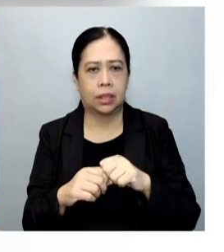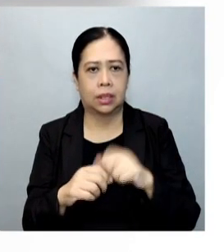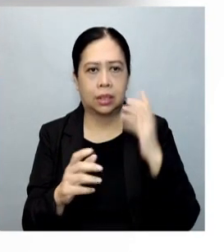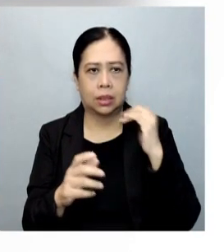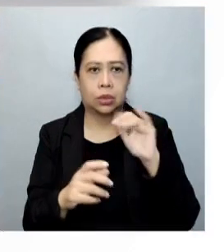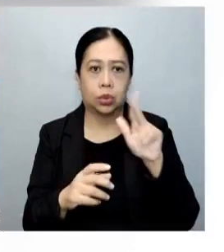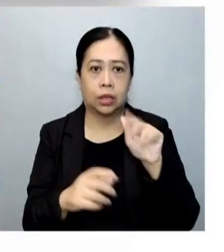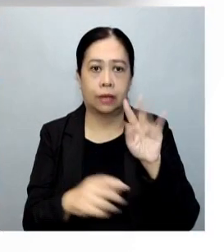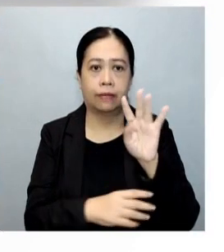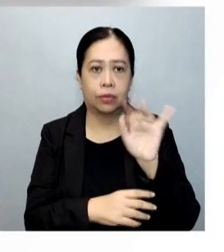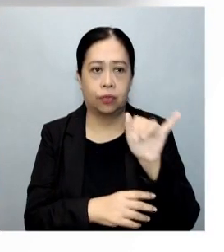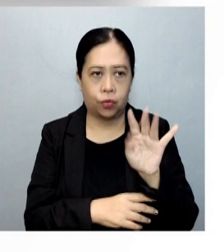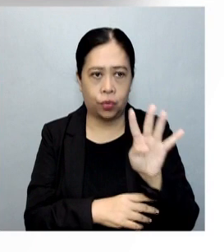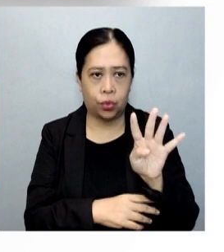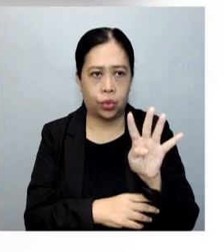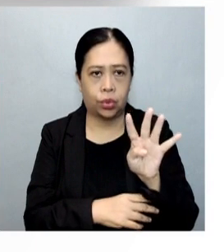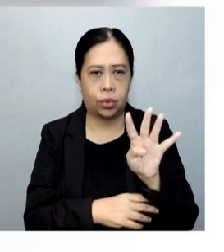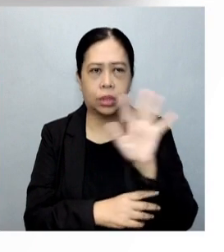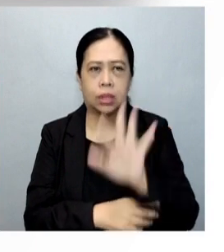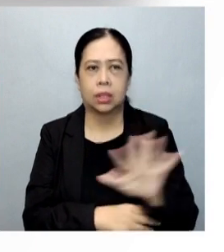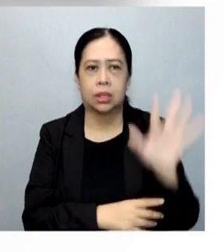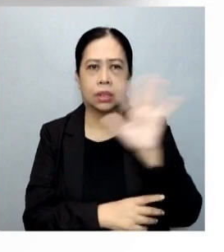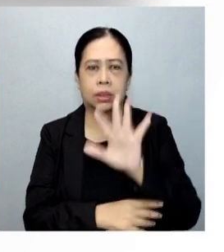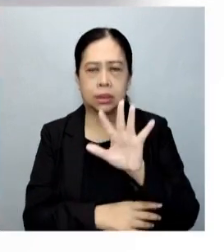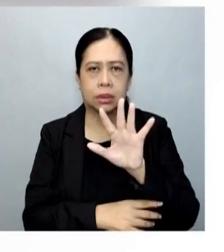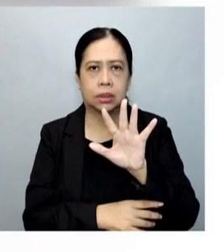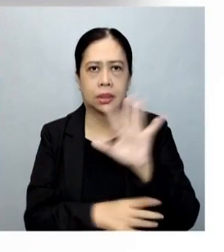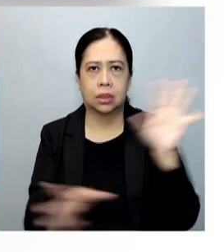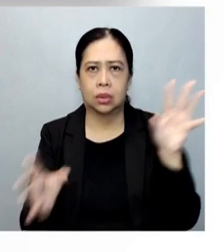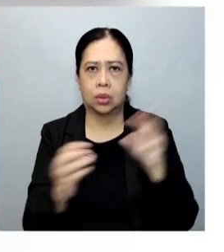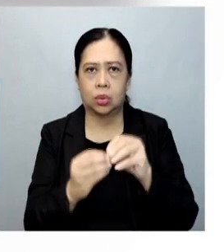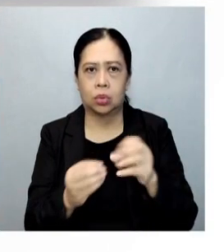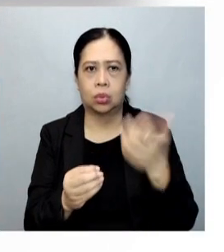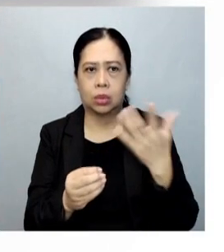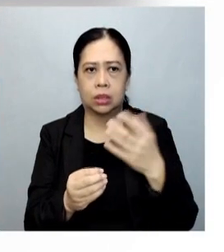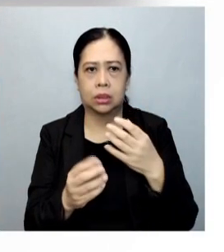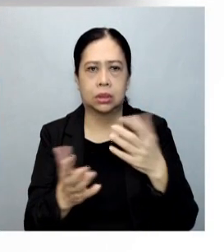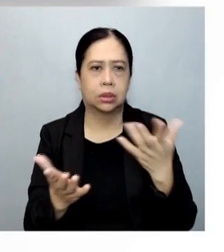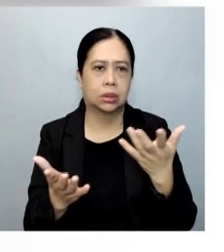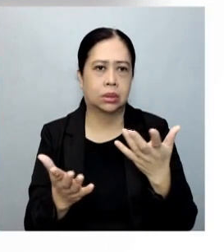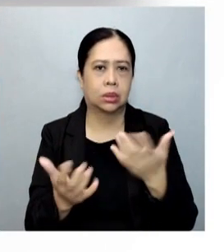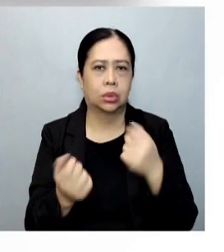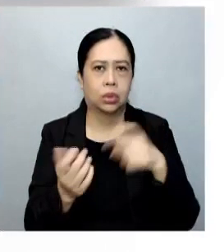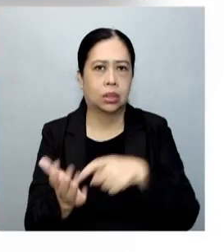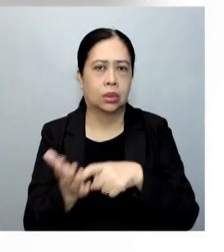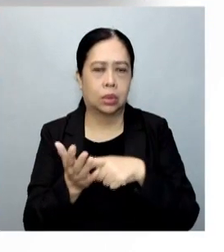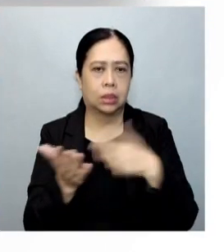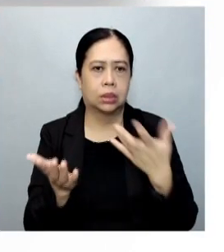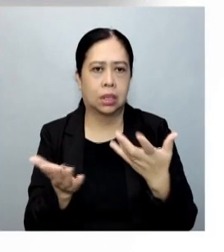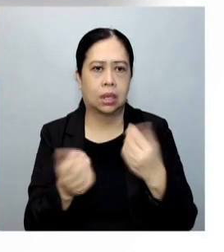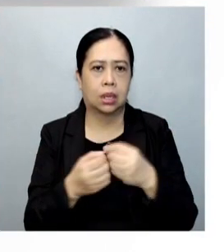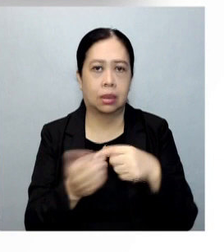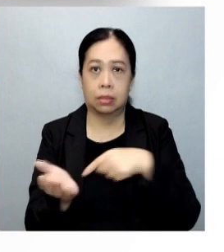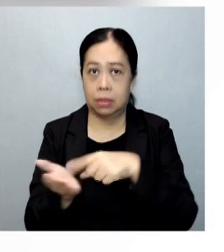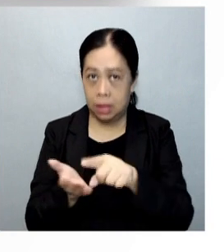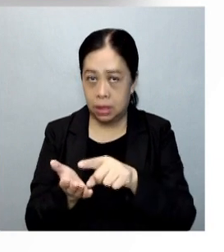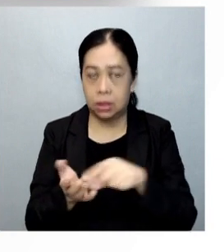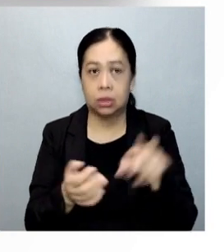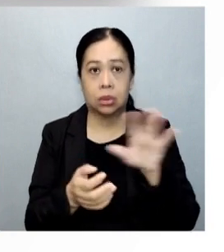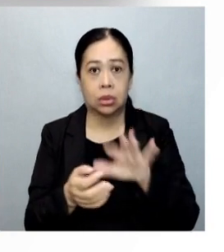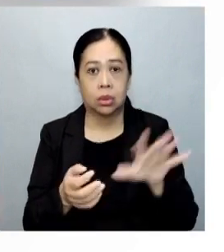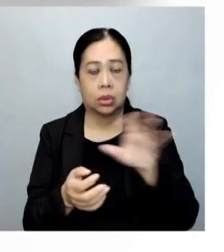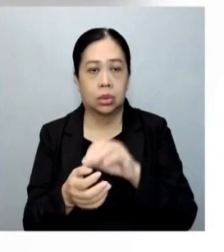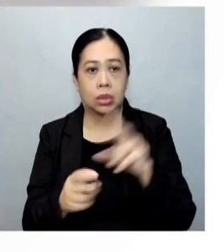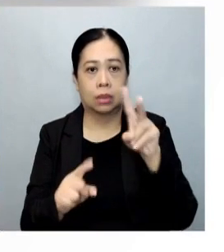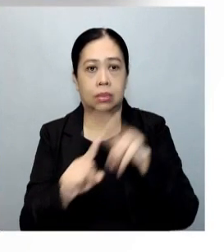po, ang estimate po ng kanilang final or nire-request na kabayaran, no, yung kanilang application